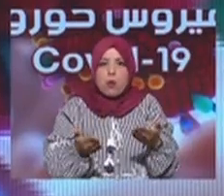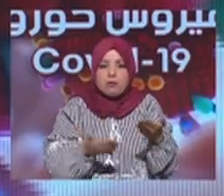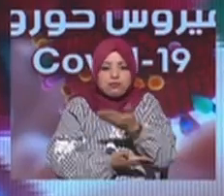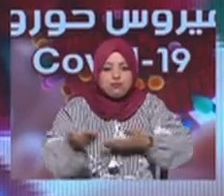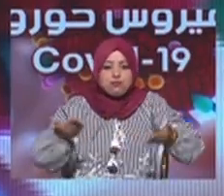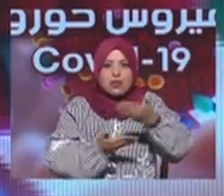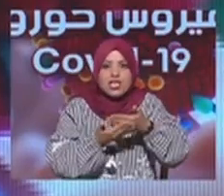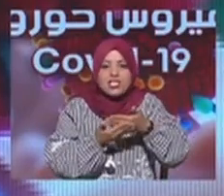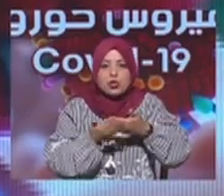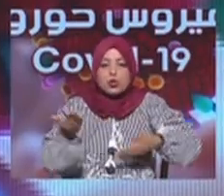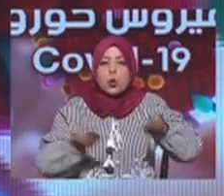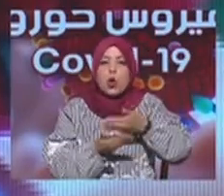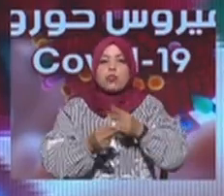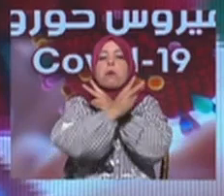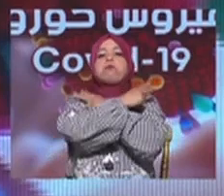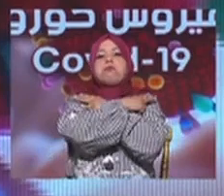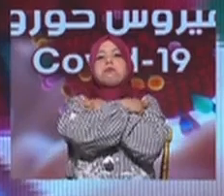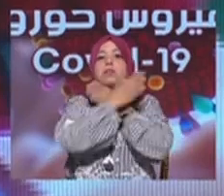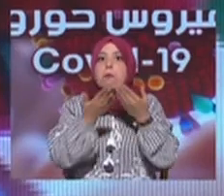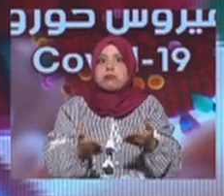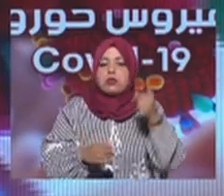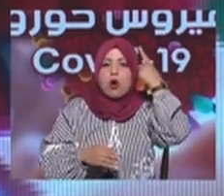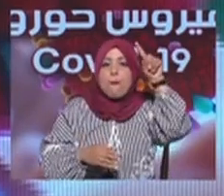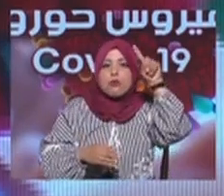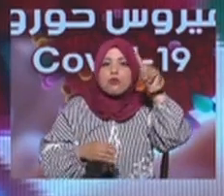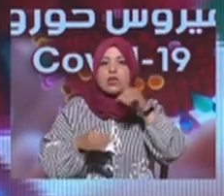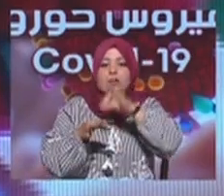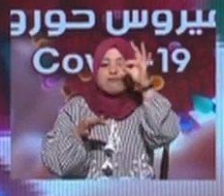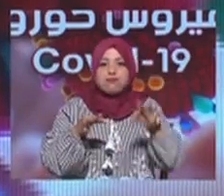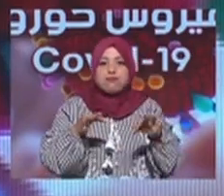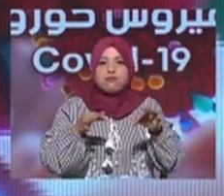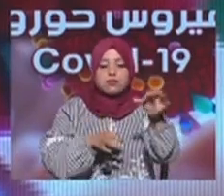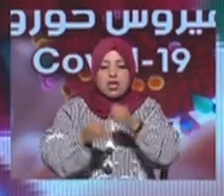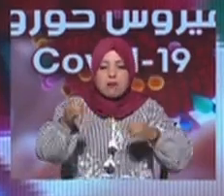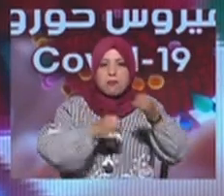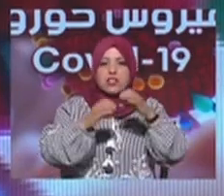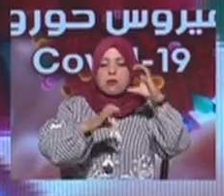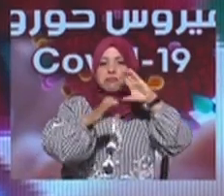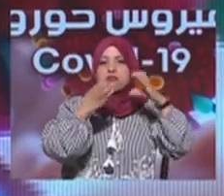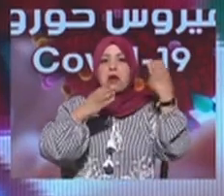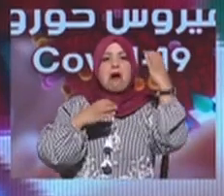انا باش نجرب السيكونساج نتاع الفيروس، بروتوكول عملته انا.